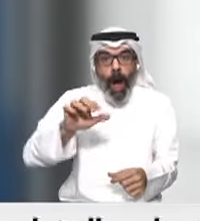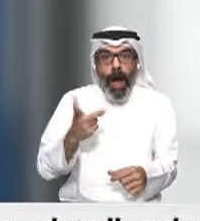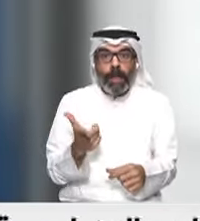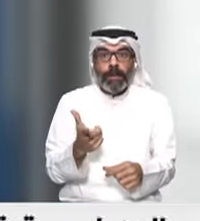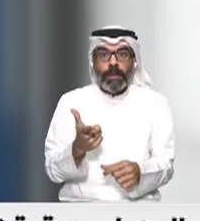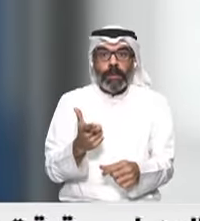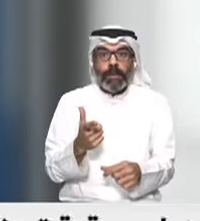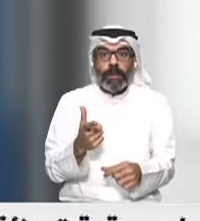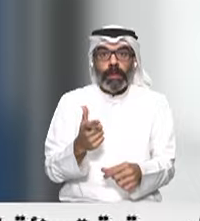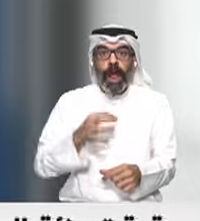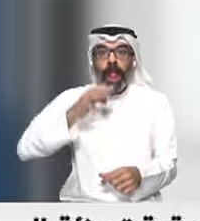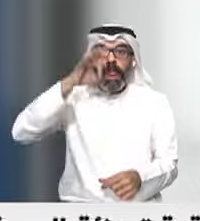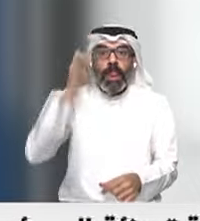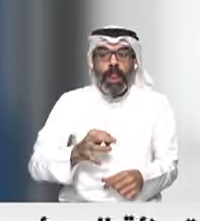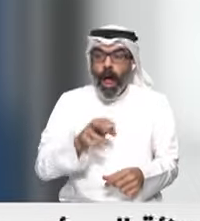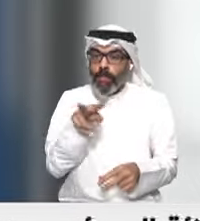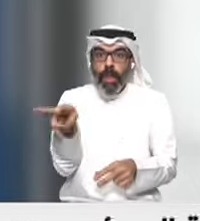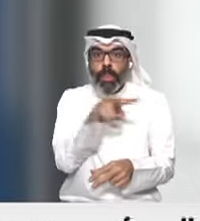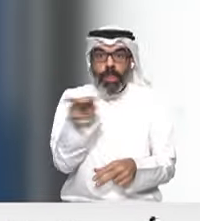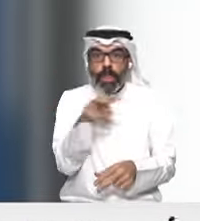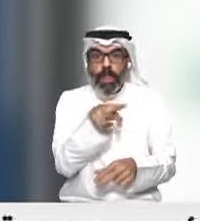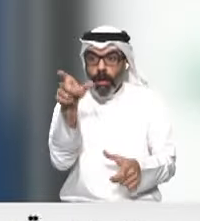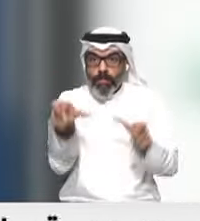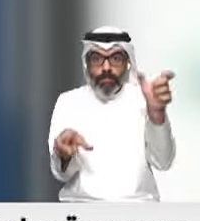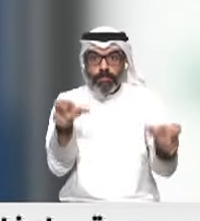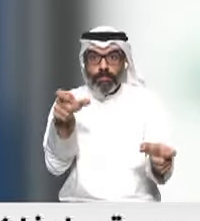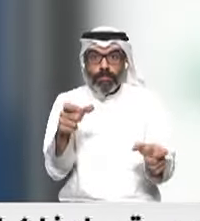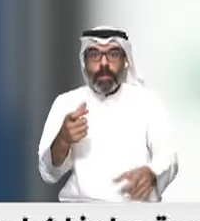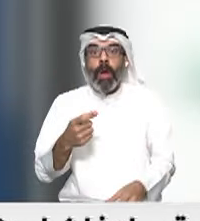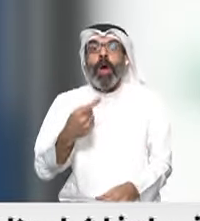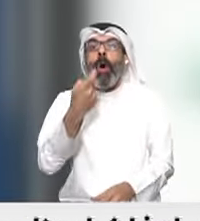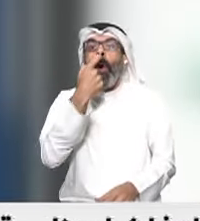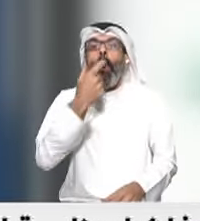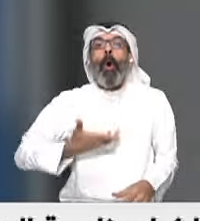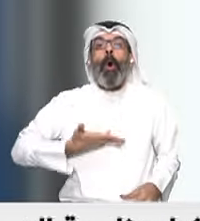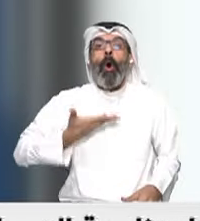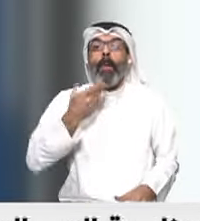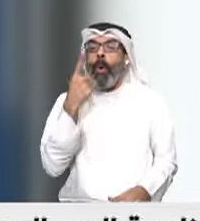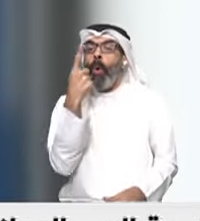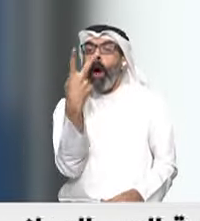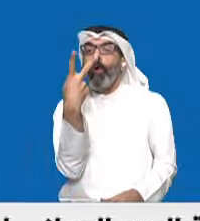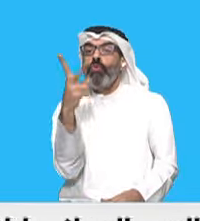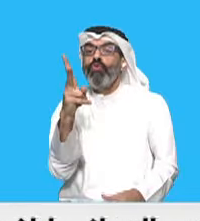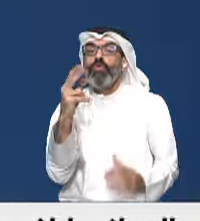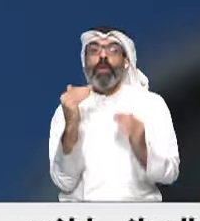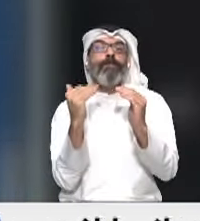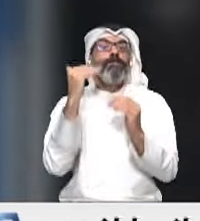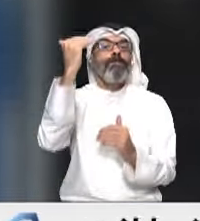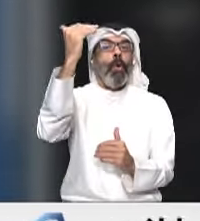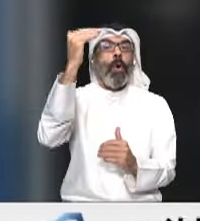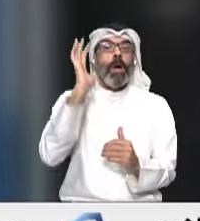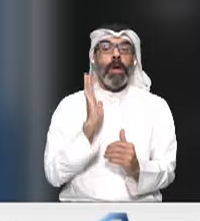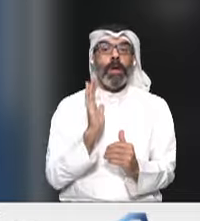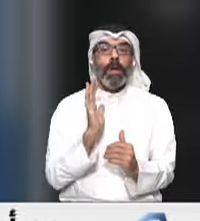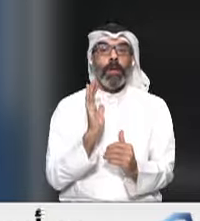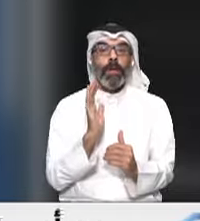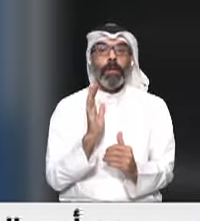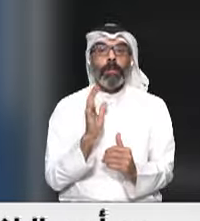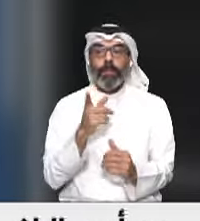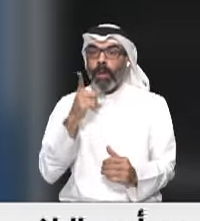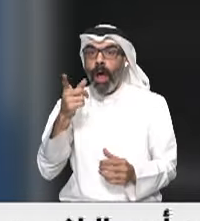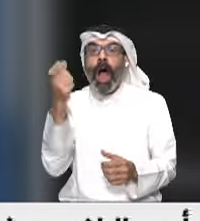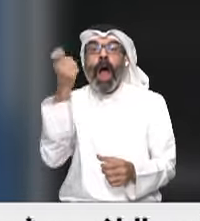لازم يكون الطرفين عمره فوق ال 21 سنه حسب السن القانوني المركبه ما تكون مطلوبه ل